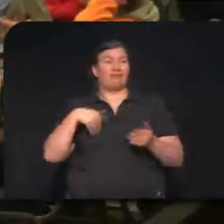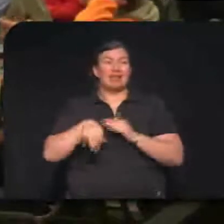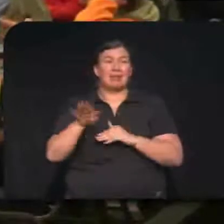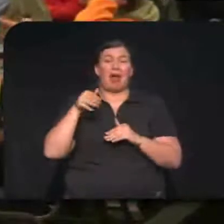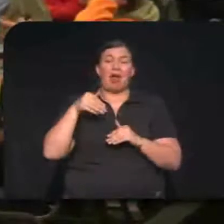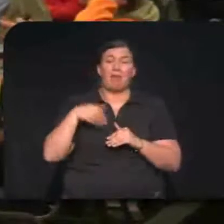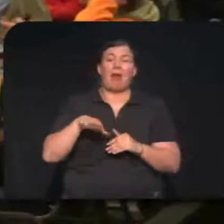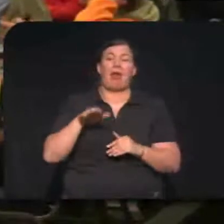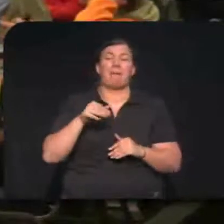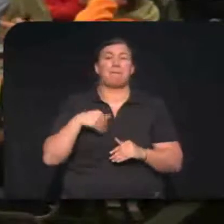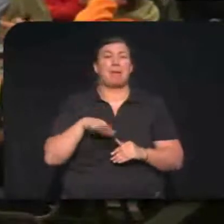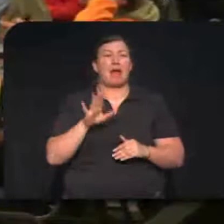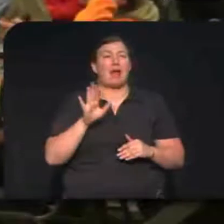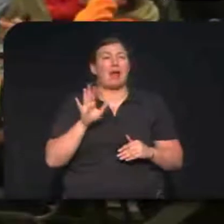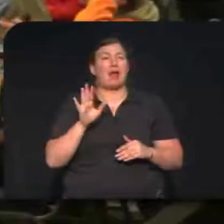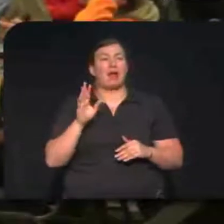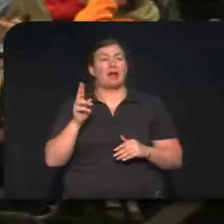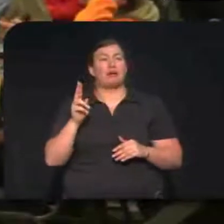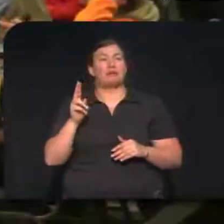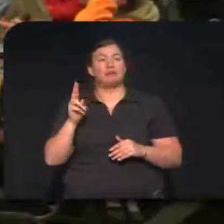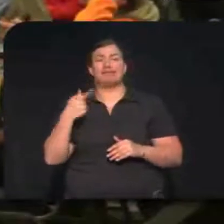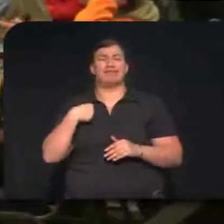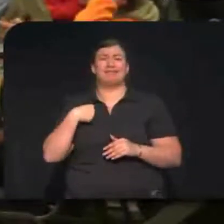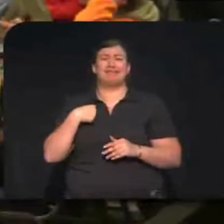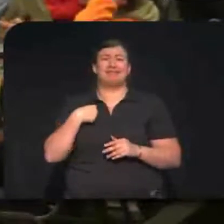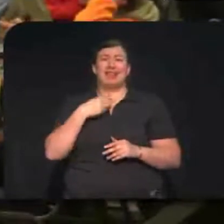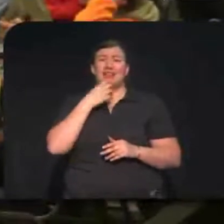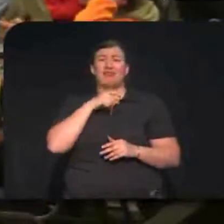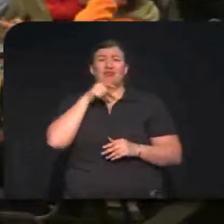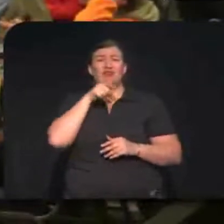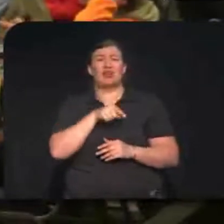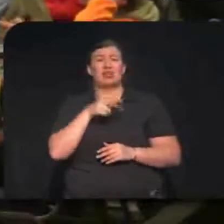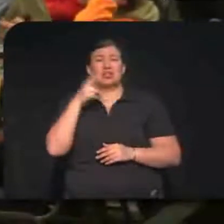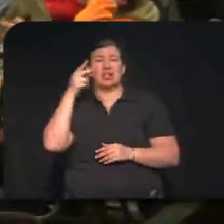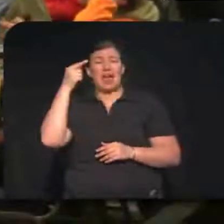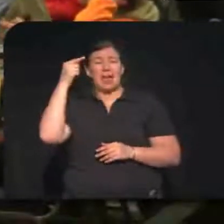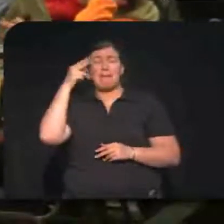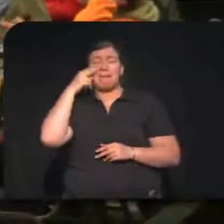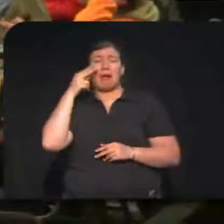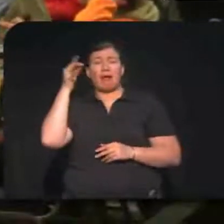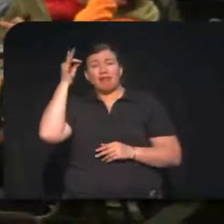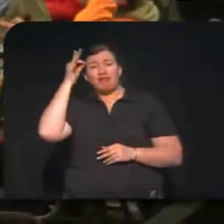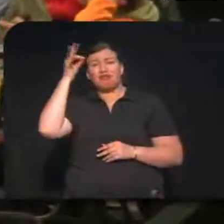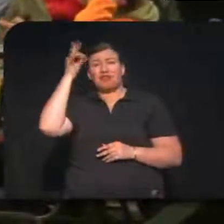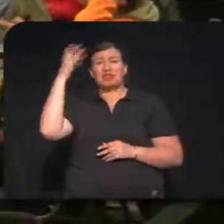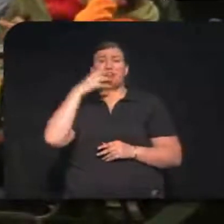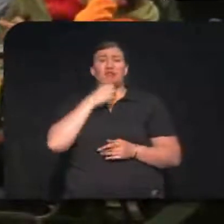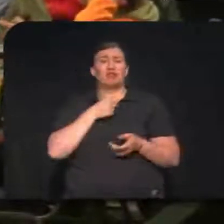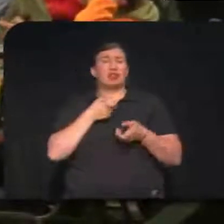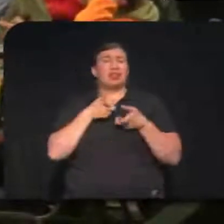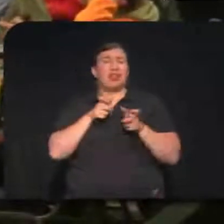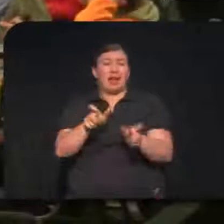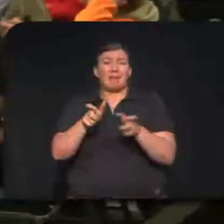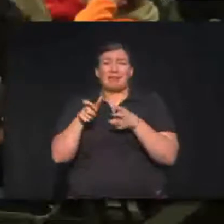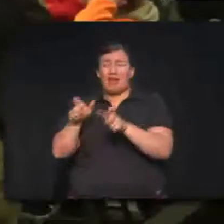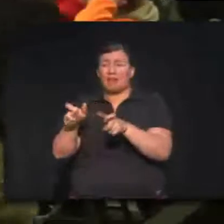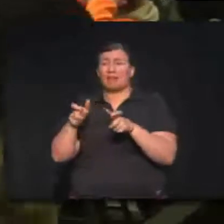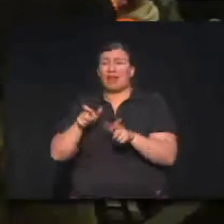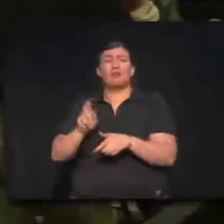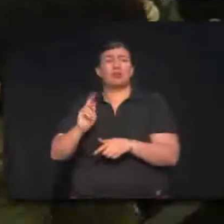mehr ihr die Weisheit der Piraten und will das hier nicht gehemmt wird sondern dass wir noch ein dass wir noch ein